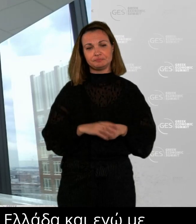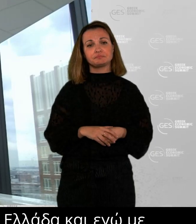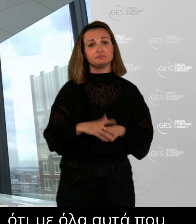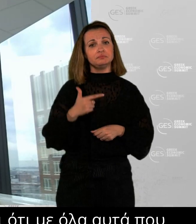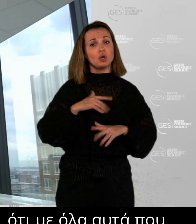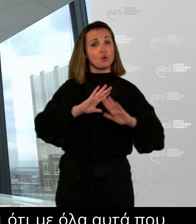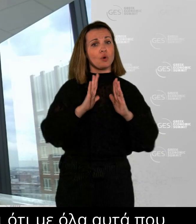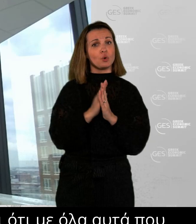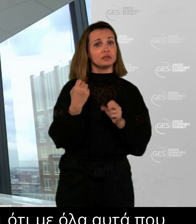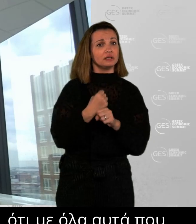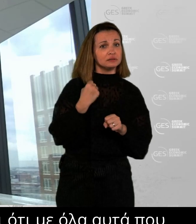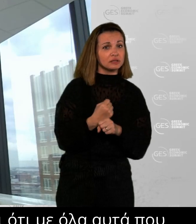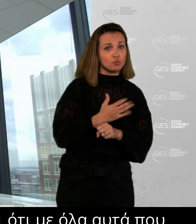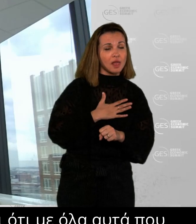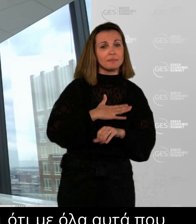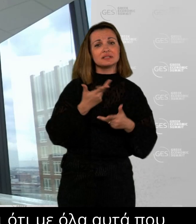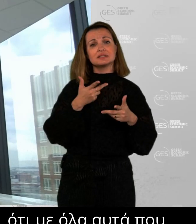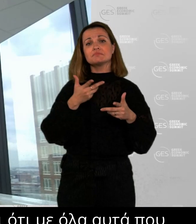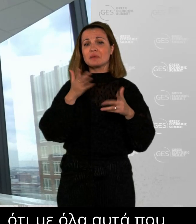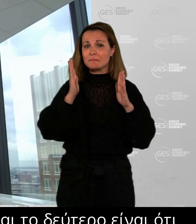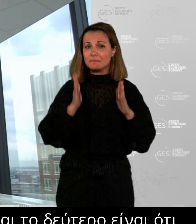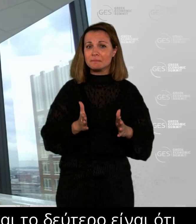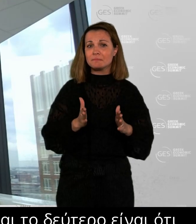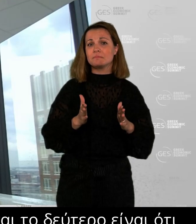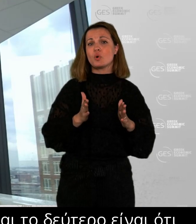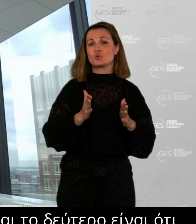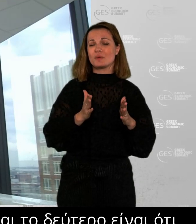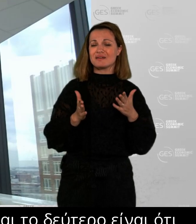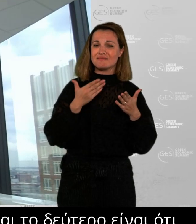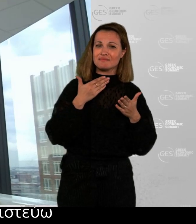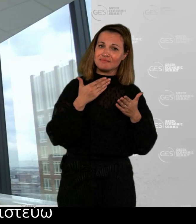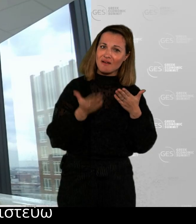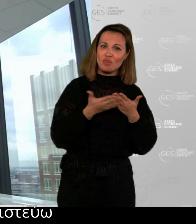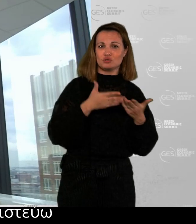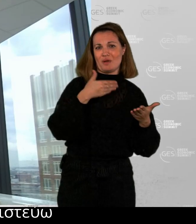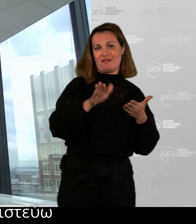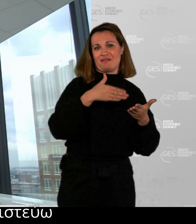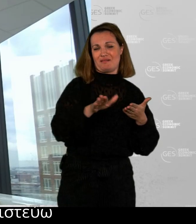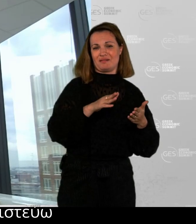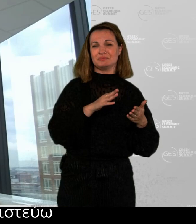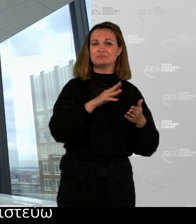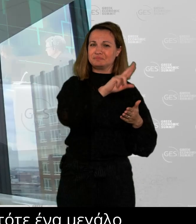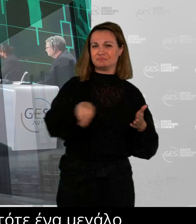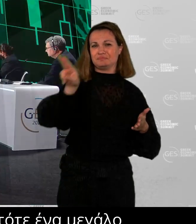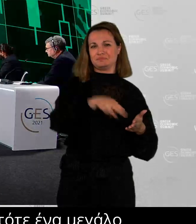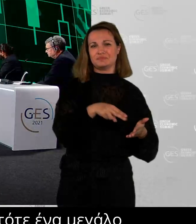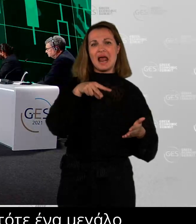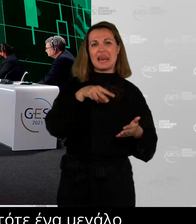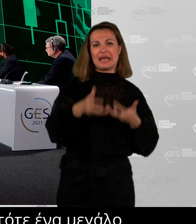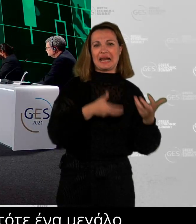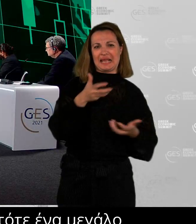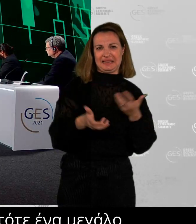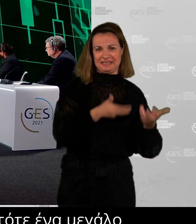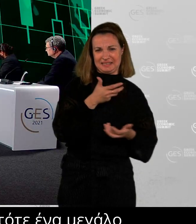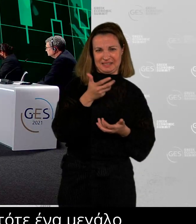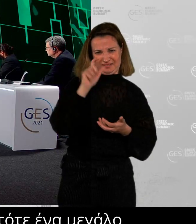πιστεύω, αρκετά και στην απολιγνητοποίηση της χώρας, το οποίο είναι ένα μεγάλο στοίχημα. Όπως ξέρετε, κάνουμε τεχνολογίες υδρογόνου και